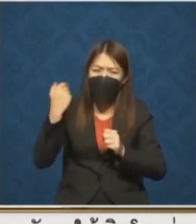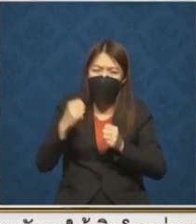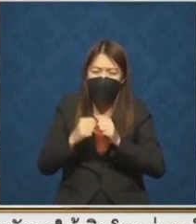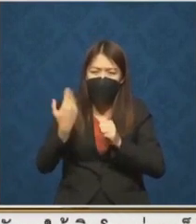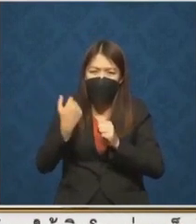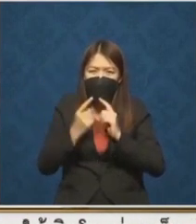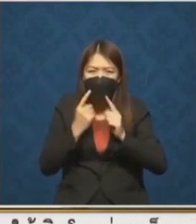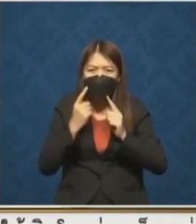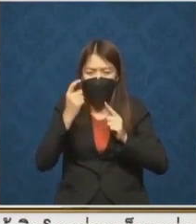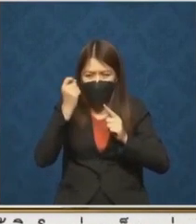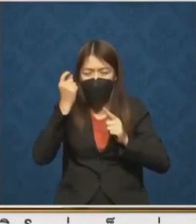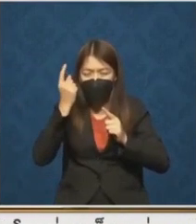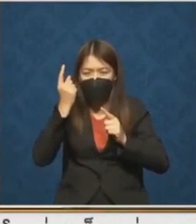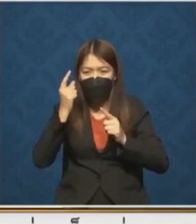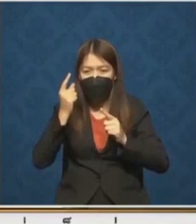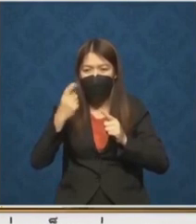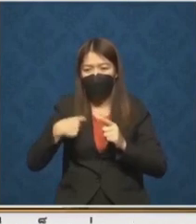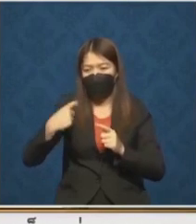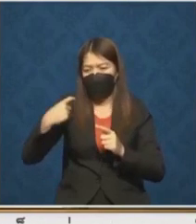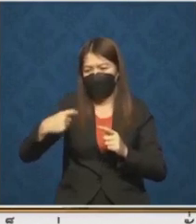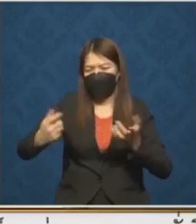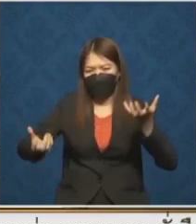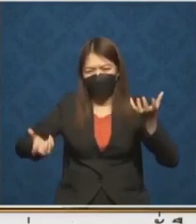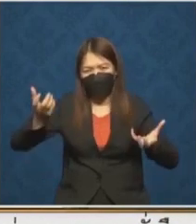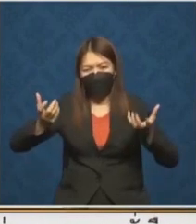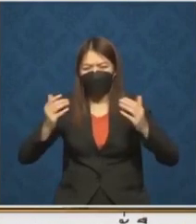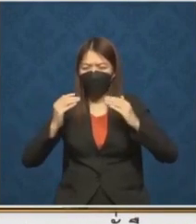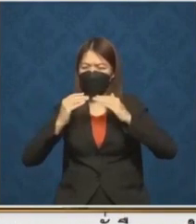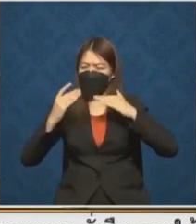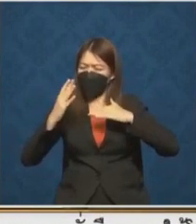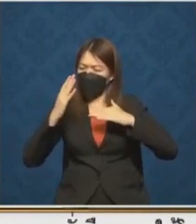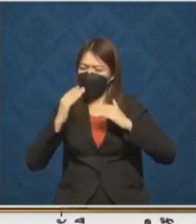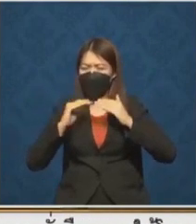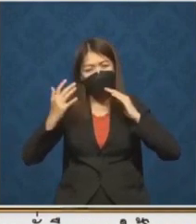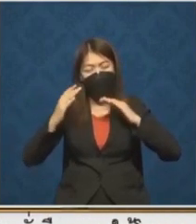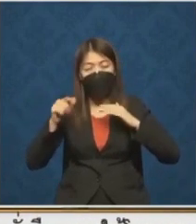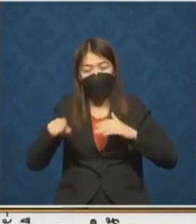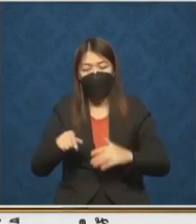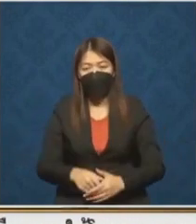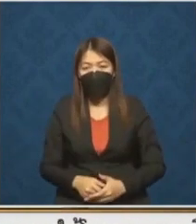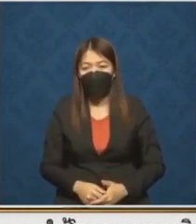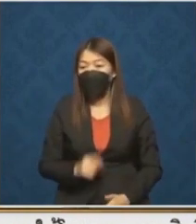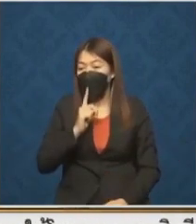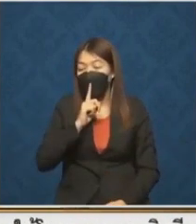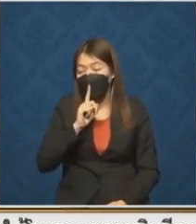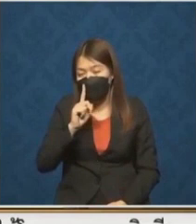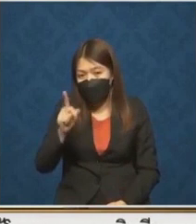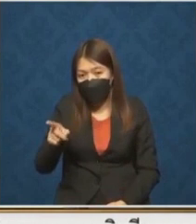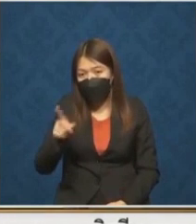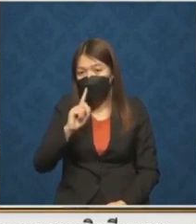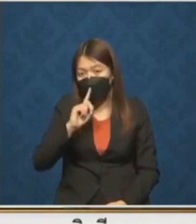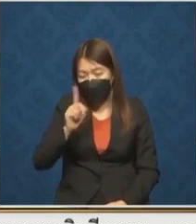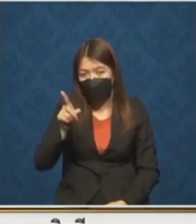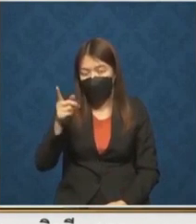เขาคงเข้ใจว่าสารยธิธรรมไม่ยุิธรรมกบลดไฟเหอเพระท่านฟ้องเพื่อให้